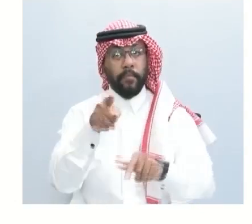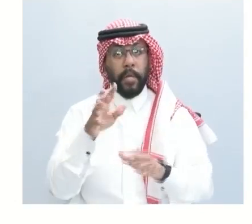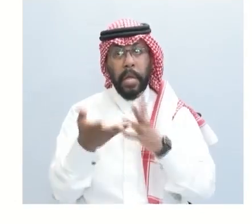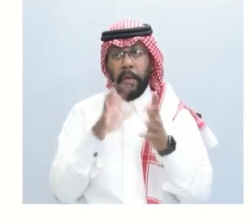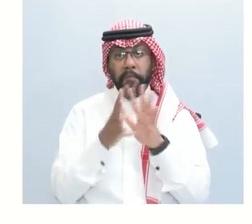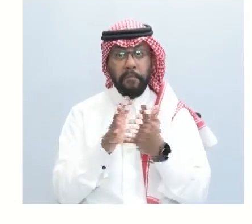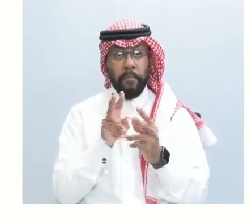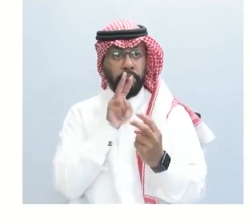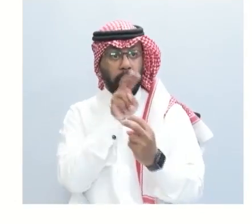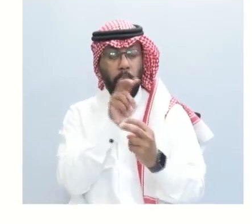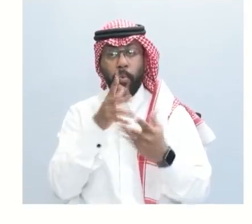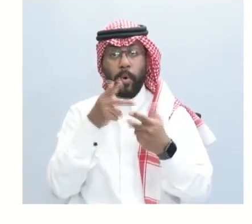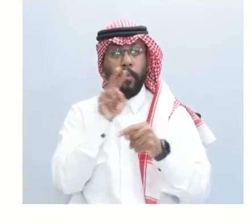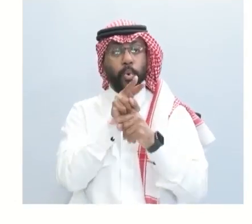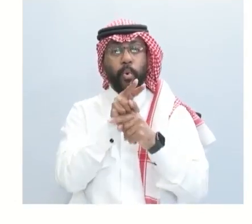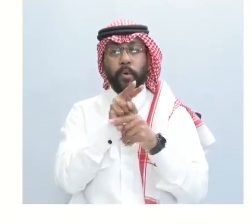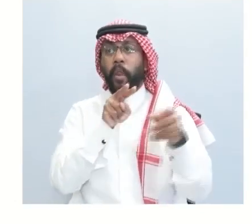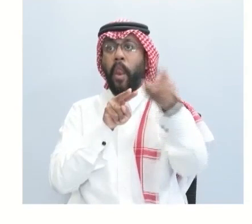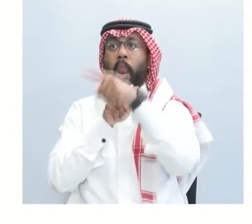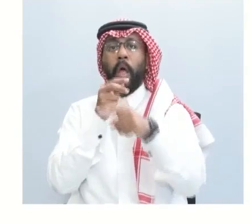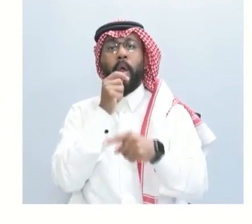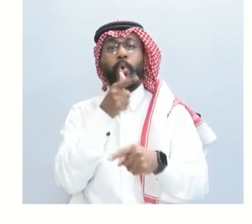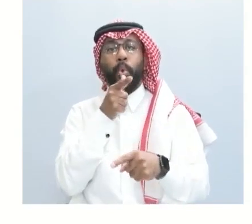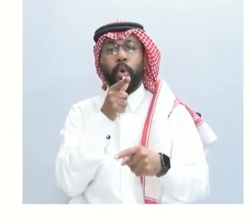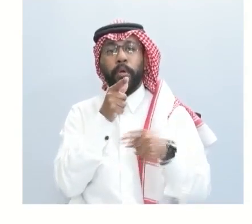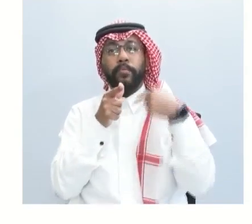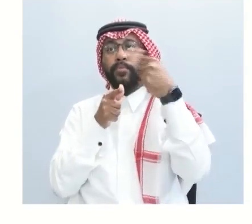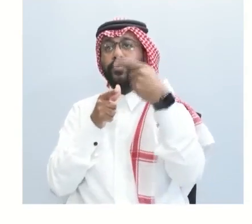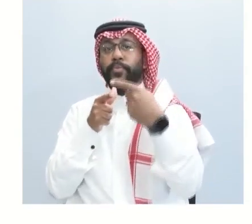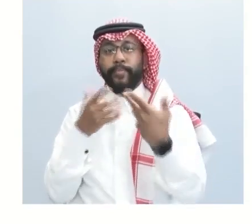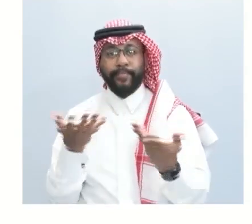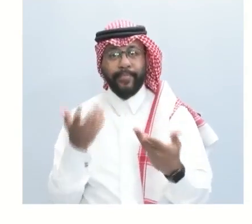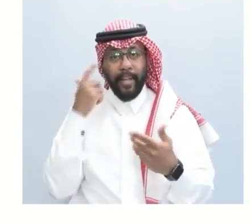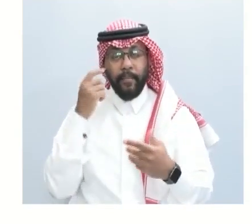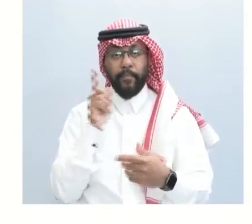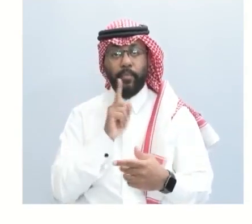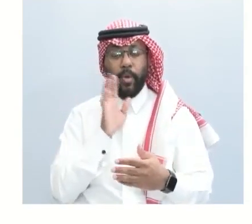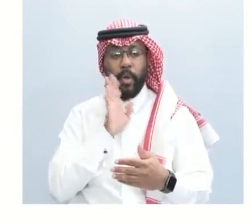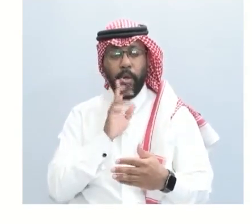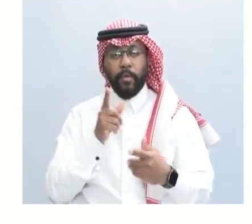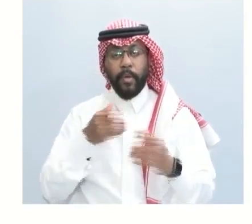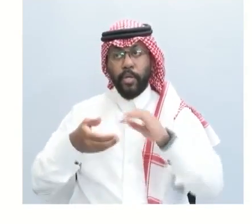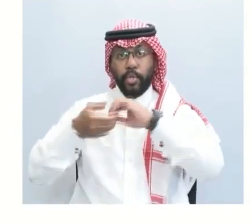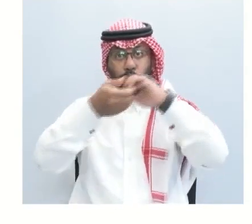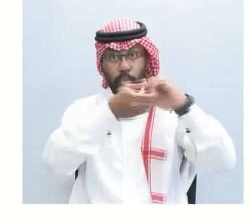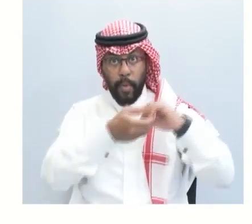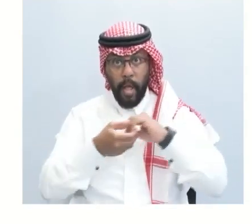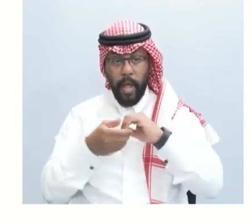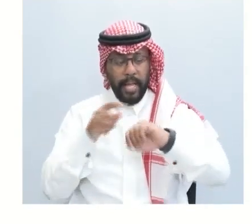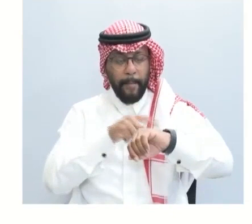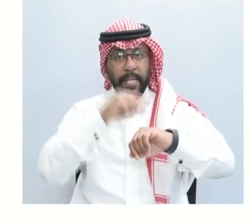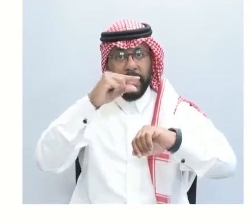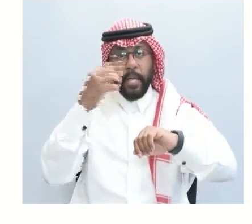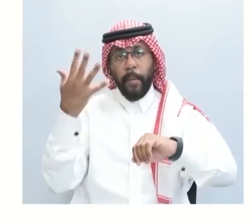هذه المهاره ثم قدمها لزملائك ودربهم على ادائها خلال 15 دقيقه هنا اعيد